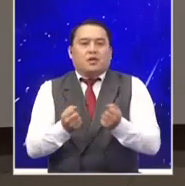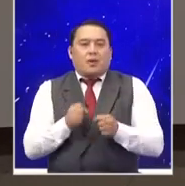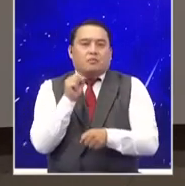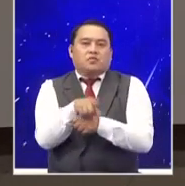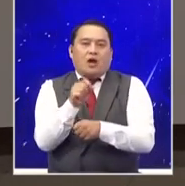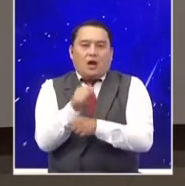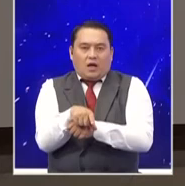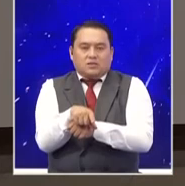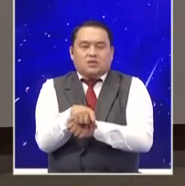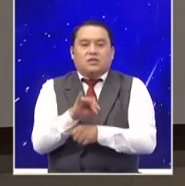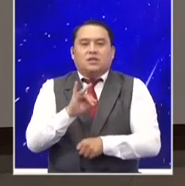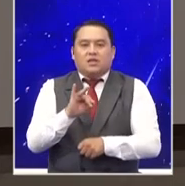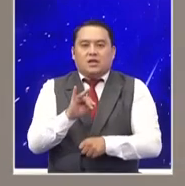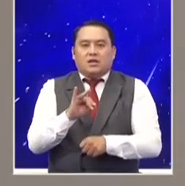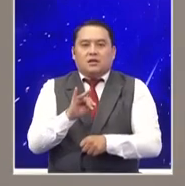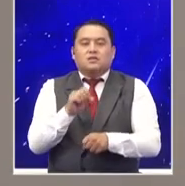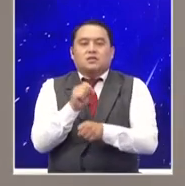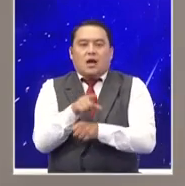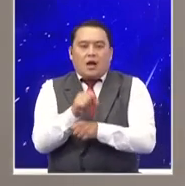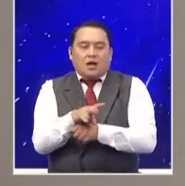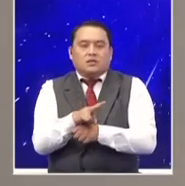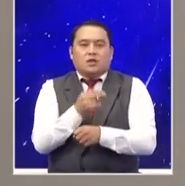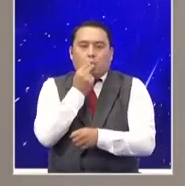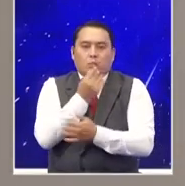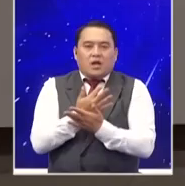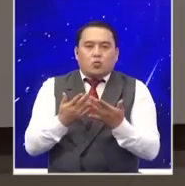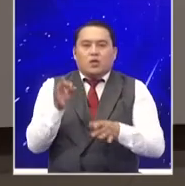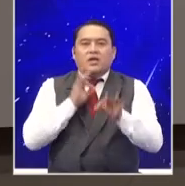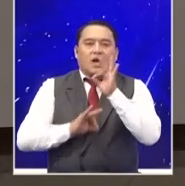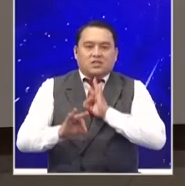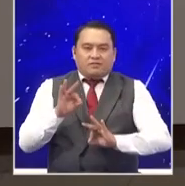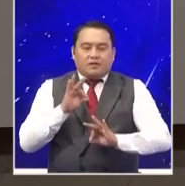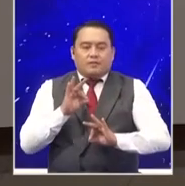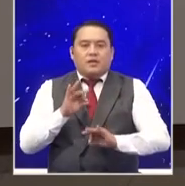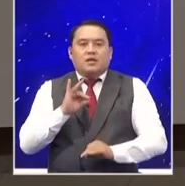заказы, то есть заказы на продуктов и лекарств.